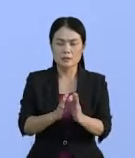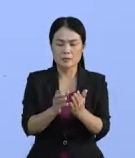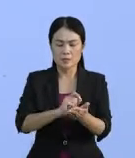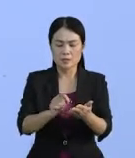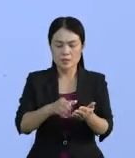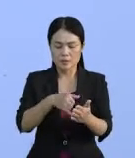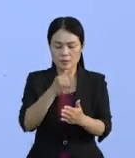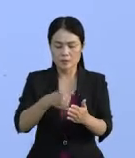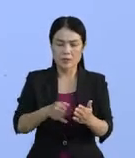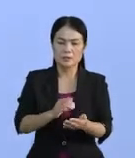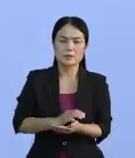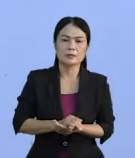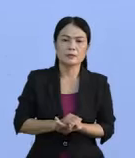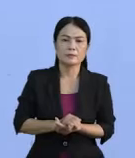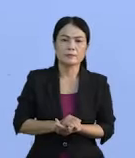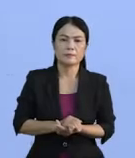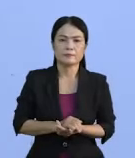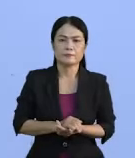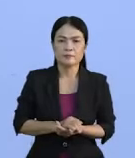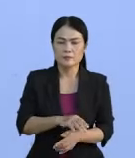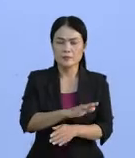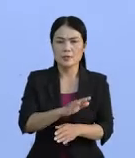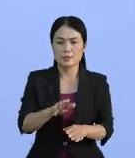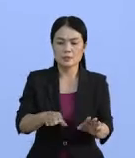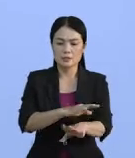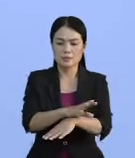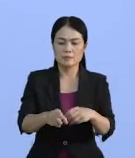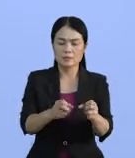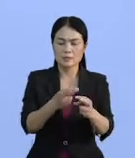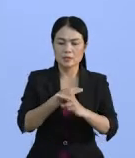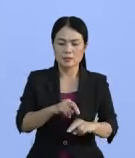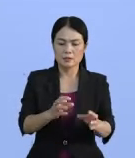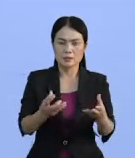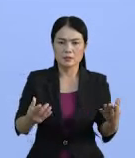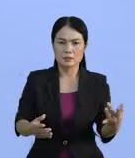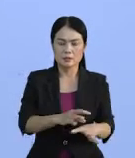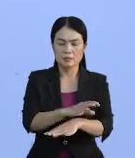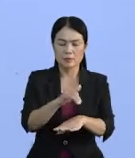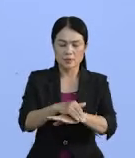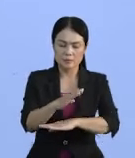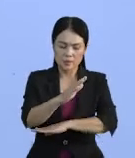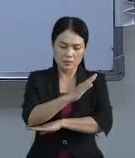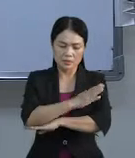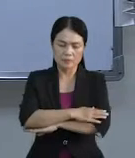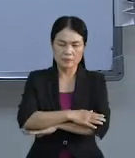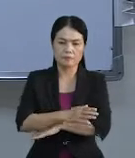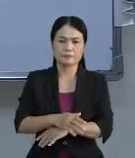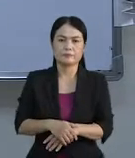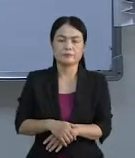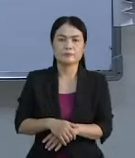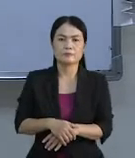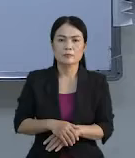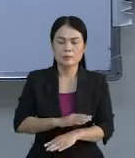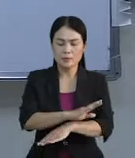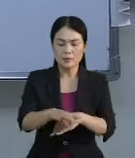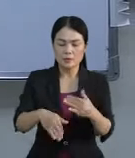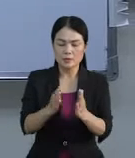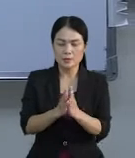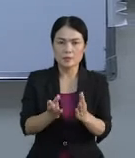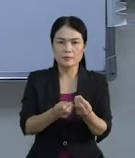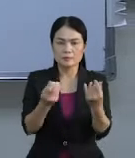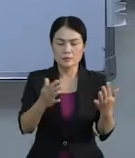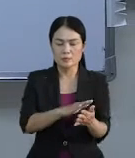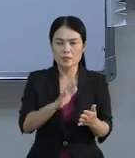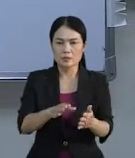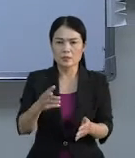និងសិភៅព្រៀងជាដើមបាទអញ្ចឹងកូនកូនអស់គ្នាអាចត្រៀមសម្ភារៈទាំងអស់នោះនៅលើតុទៅបាទអរគុណច្រើនបងប្អូនអ